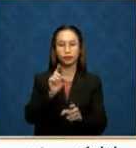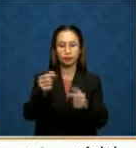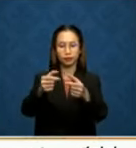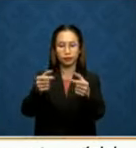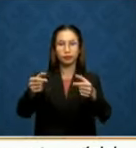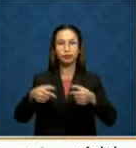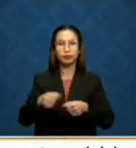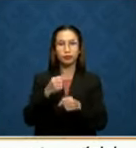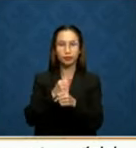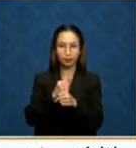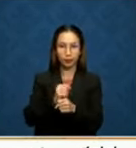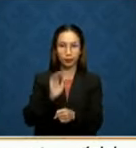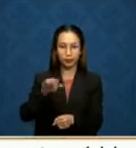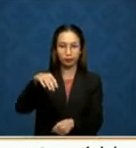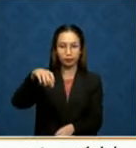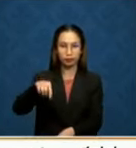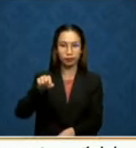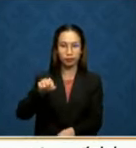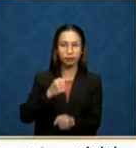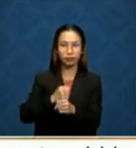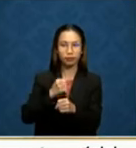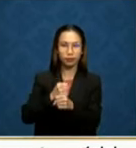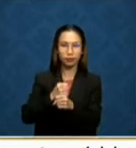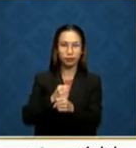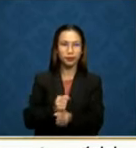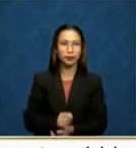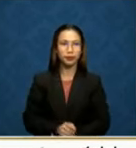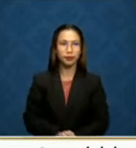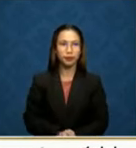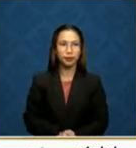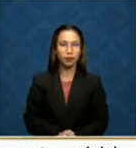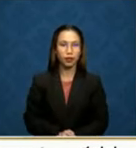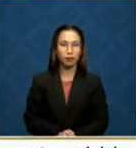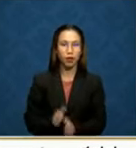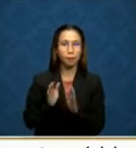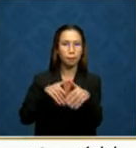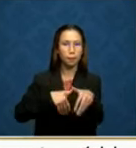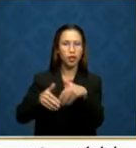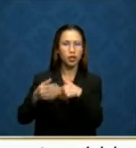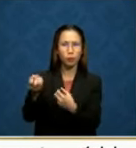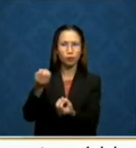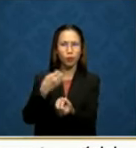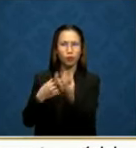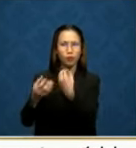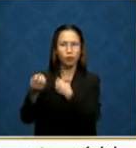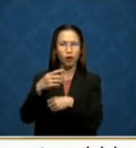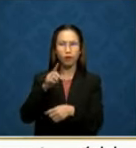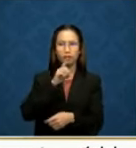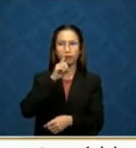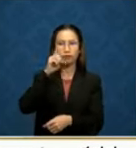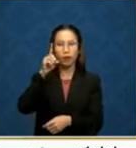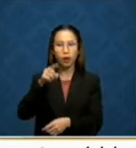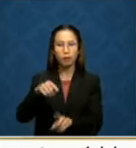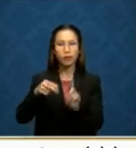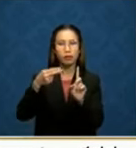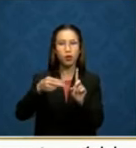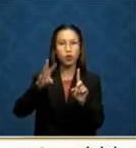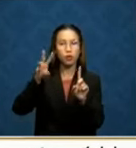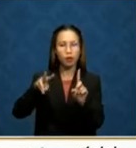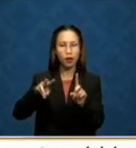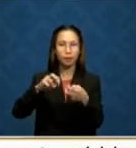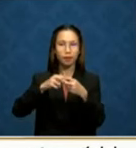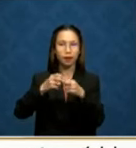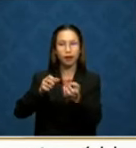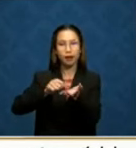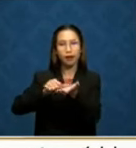องการกดำเนวนงานของด้วยงานนะคะที่ท่านได้รับเรื่องลองเรีนกวา 16,000 เรื่องและท่านสามารถแก้ไขเน้ต่าง